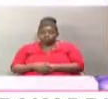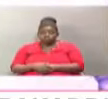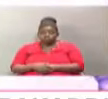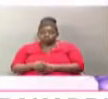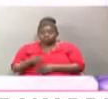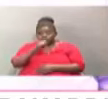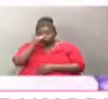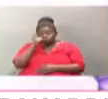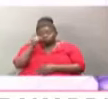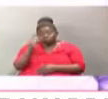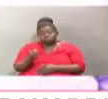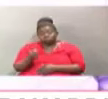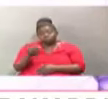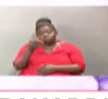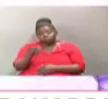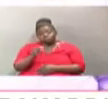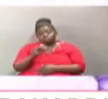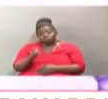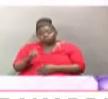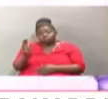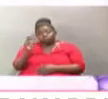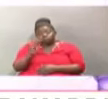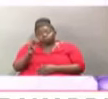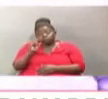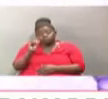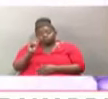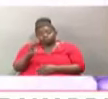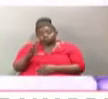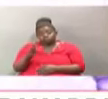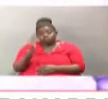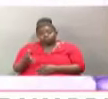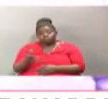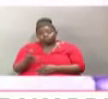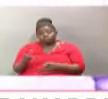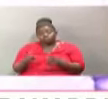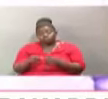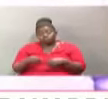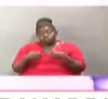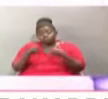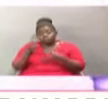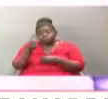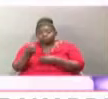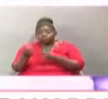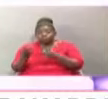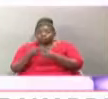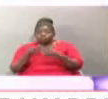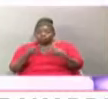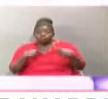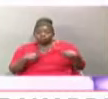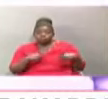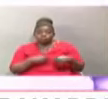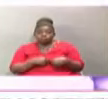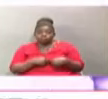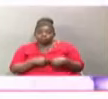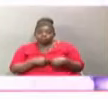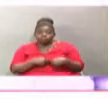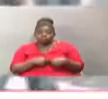akanyama kabula, kasukaali kabula, kendeta kaba katono naye kaba kuki